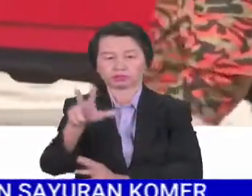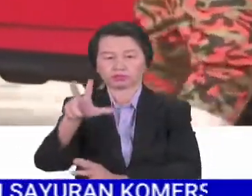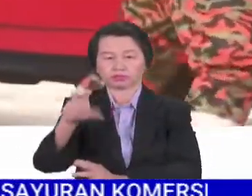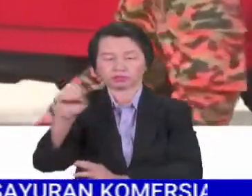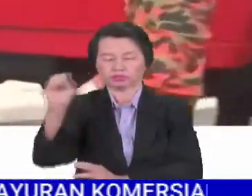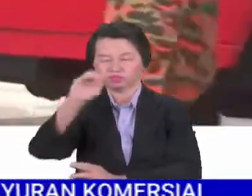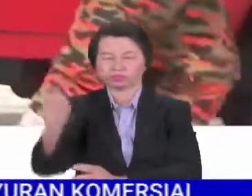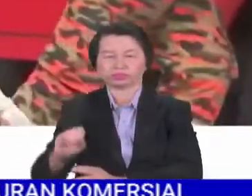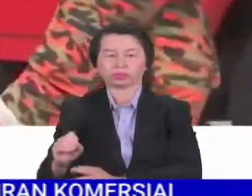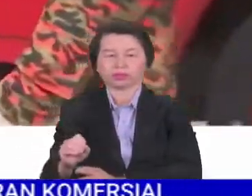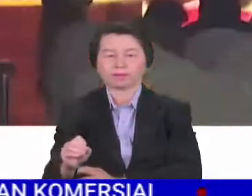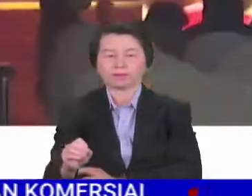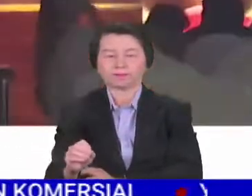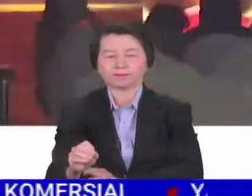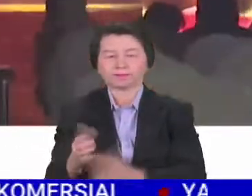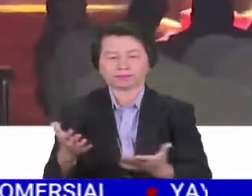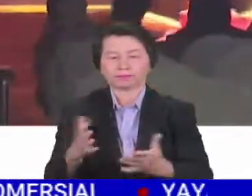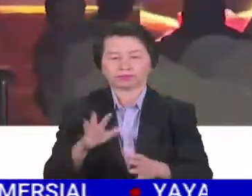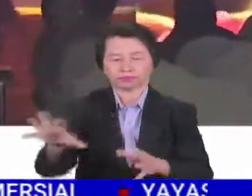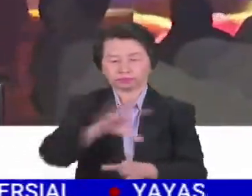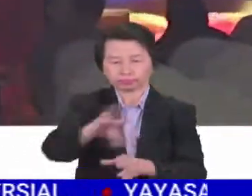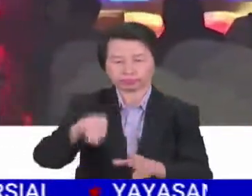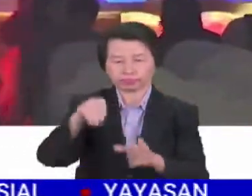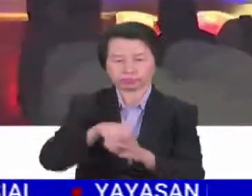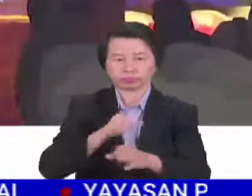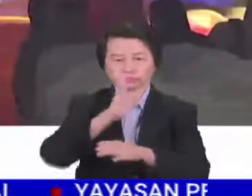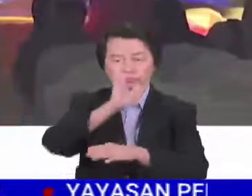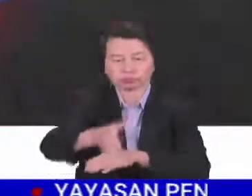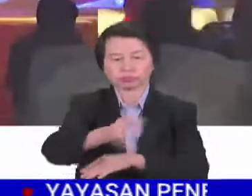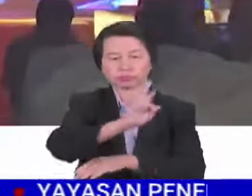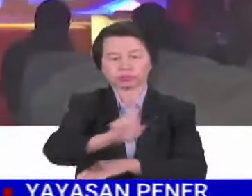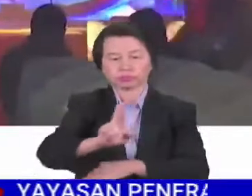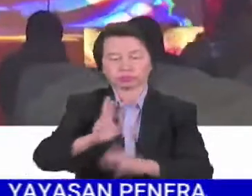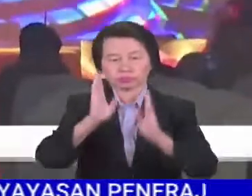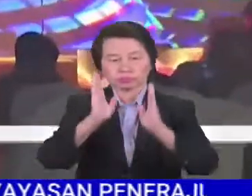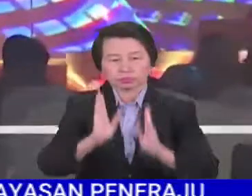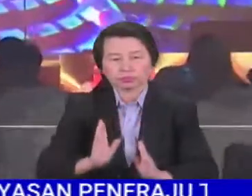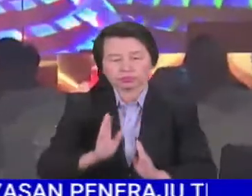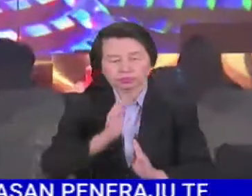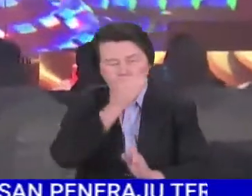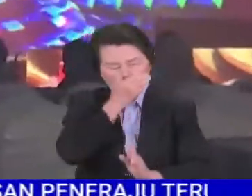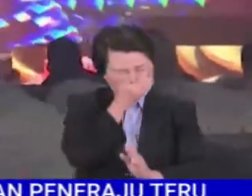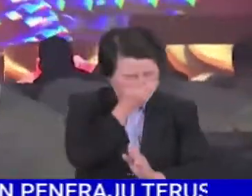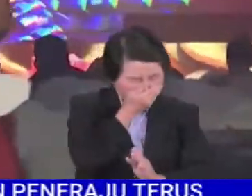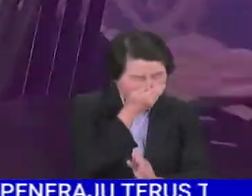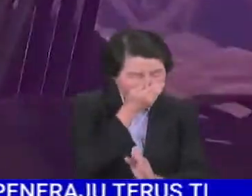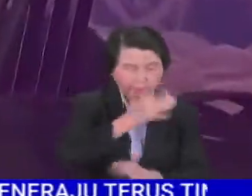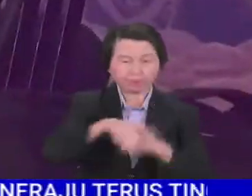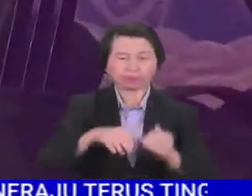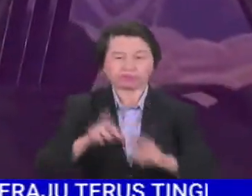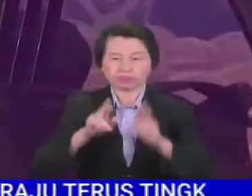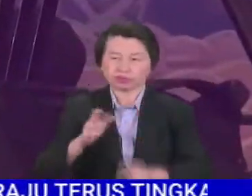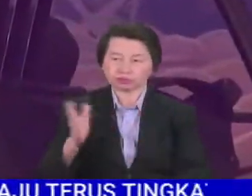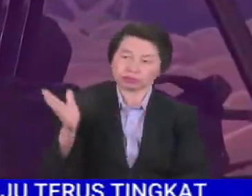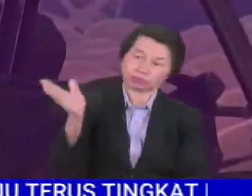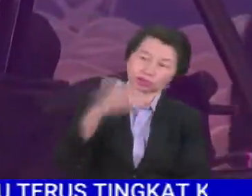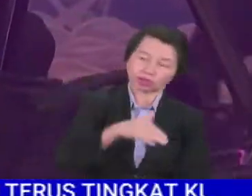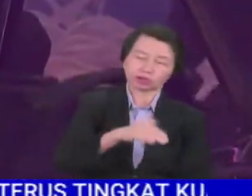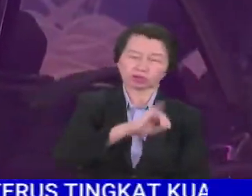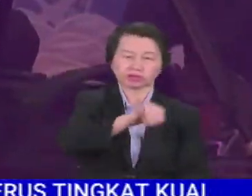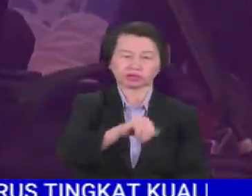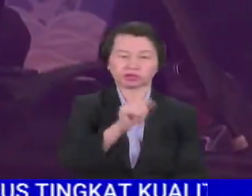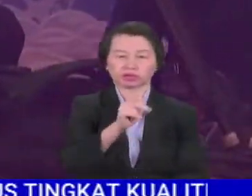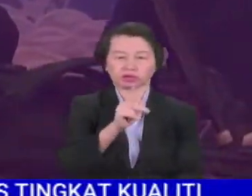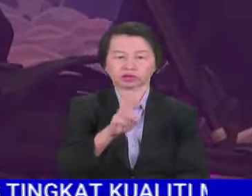hingga 30%. Bersifat inklusif menentasi sempadan agama, bangsa dan kaum, semua rakyat ayuh berkunjung ke